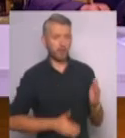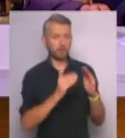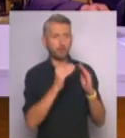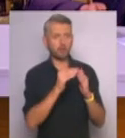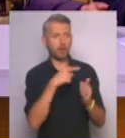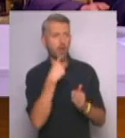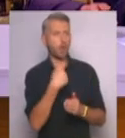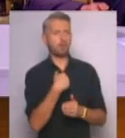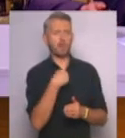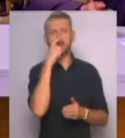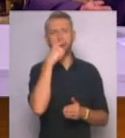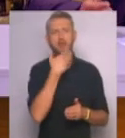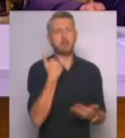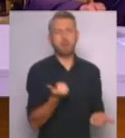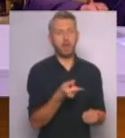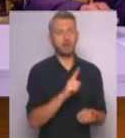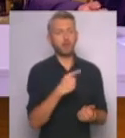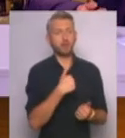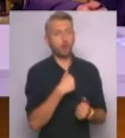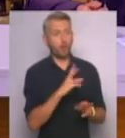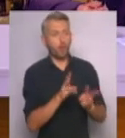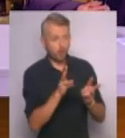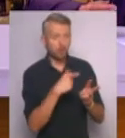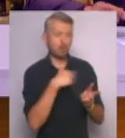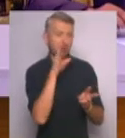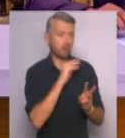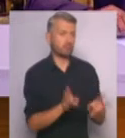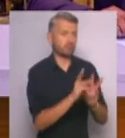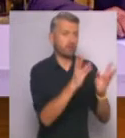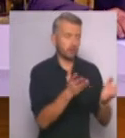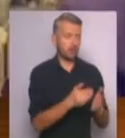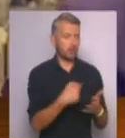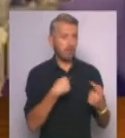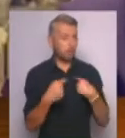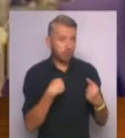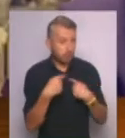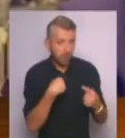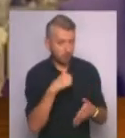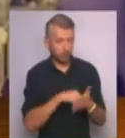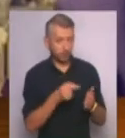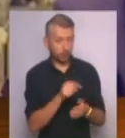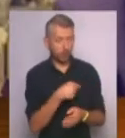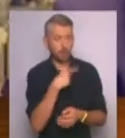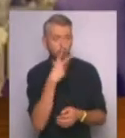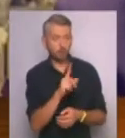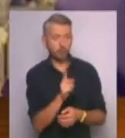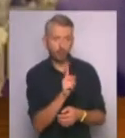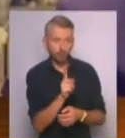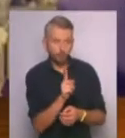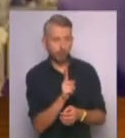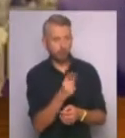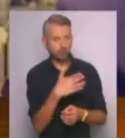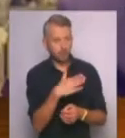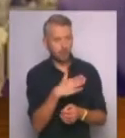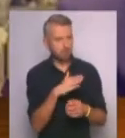сміття немає. Те, що горить, я палю, що теж є, ну, ми потерпаємо від цього, але я дивлюся, що динаміка більш